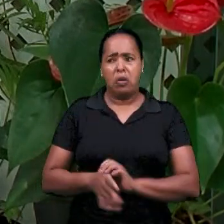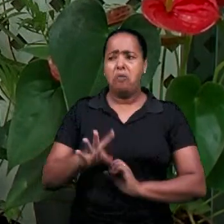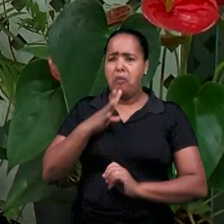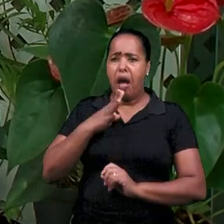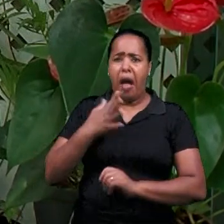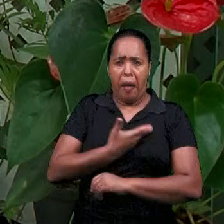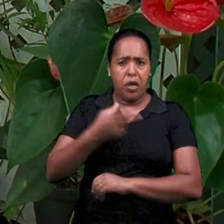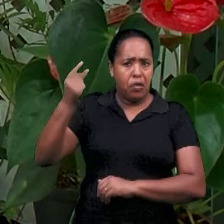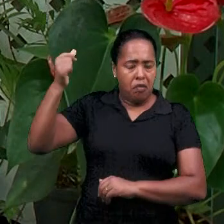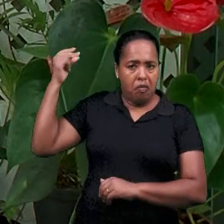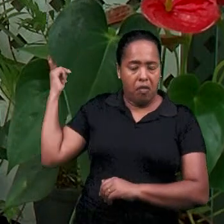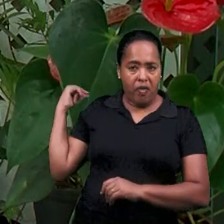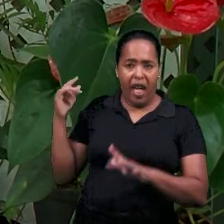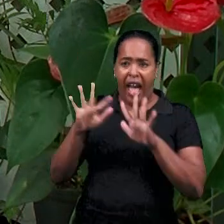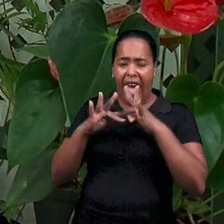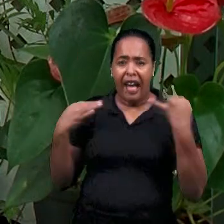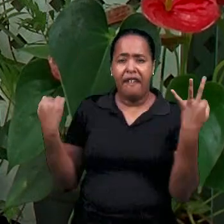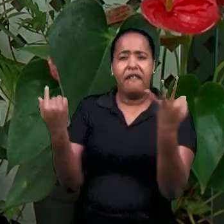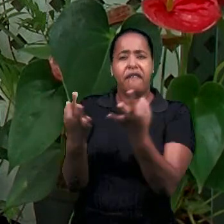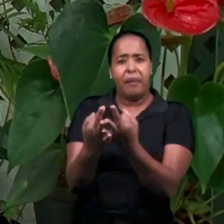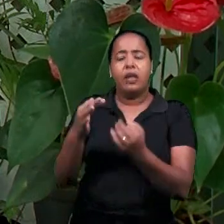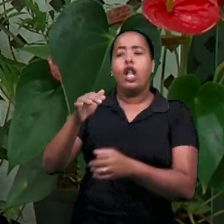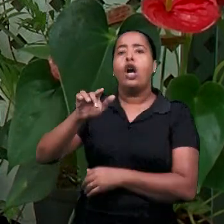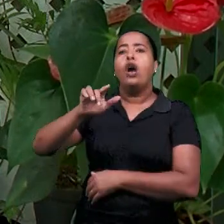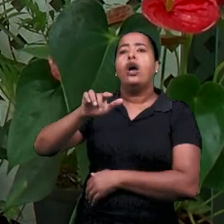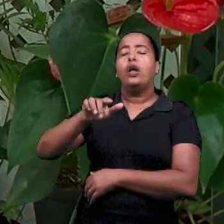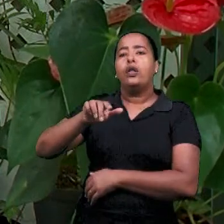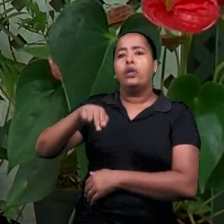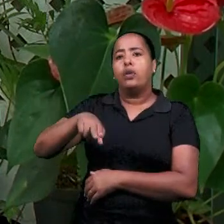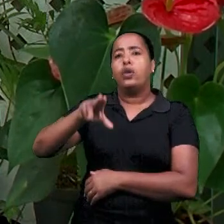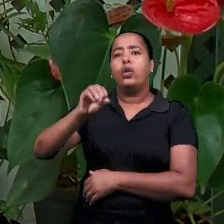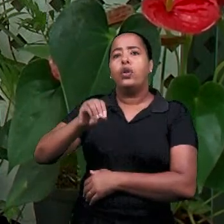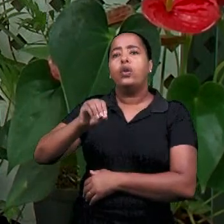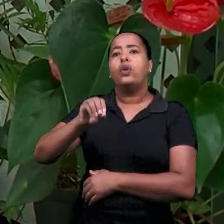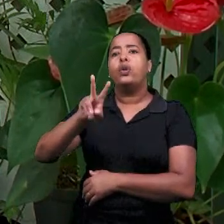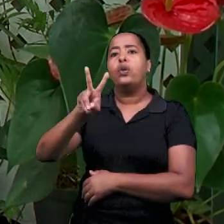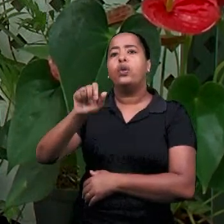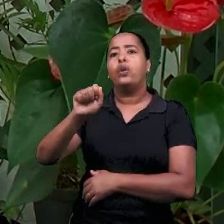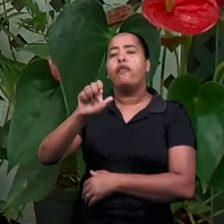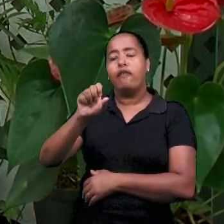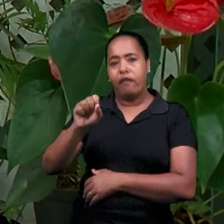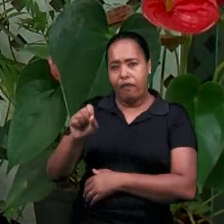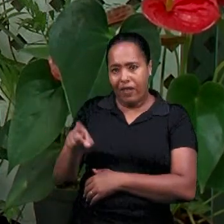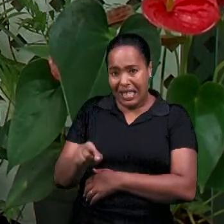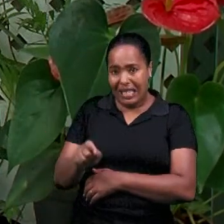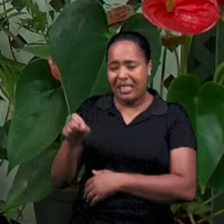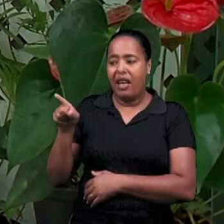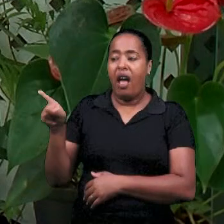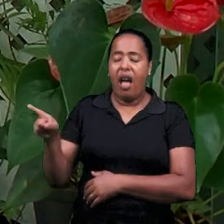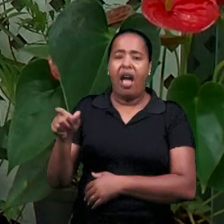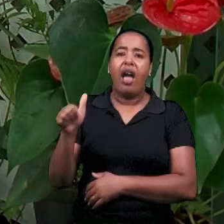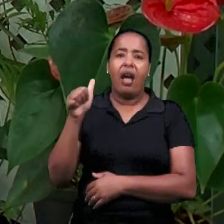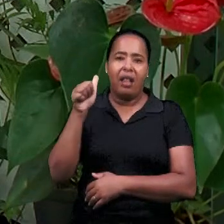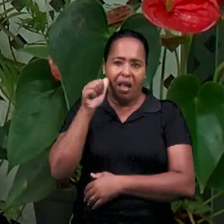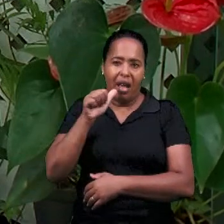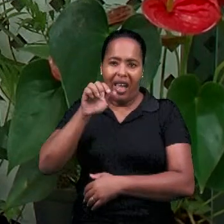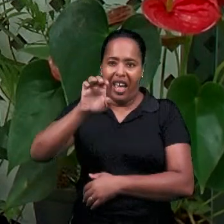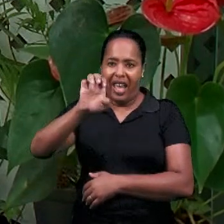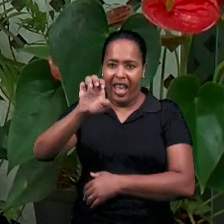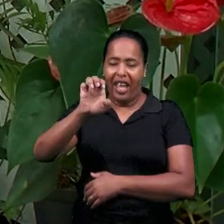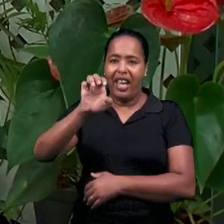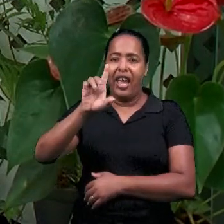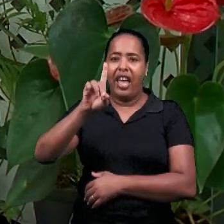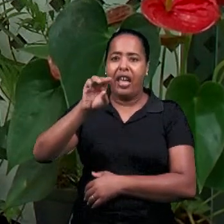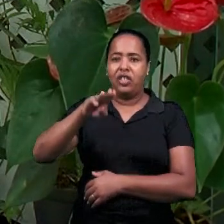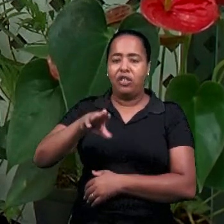vient d'une famille connue ici, une des grandes familles ici de la ville. Donc,